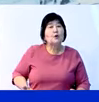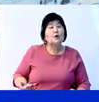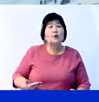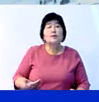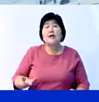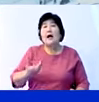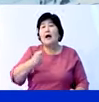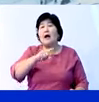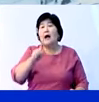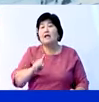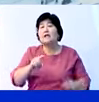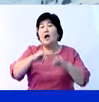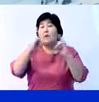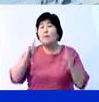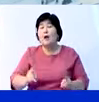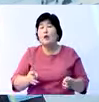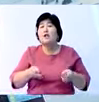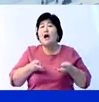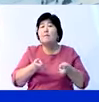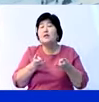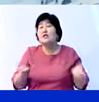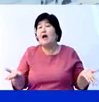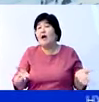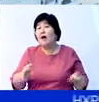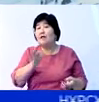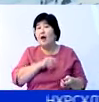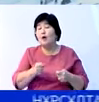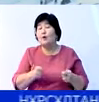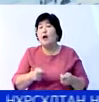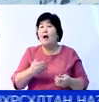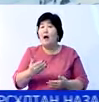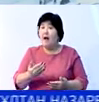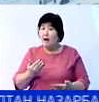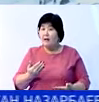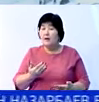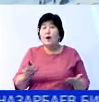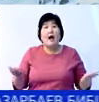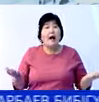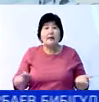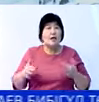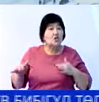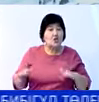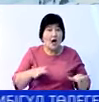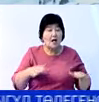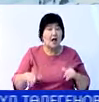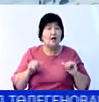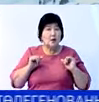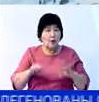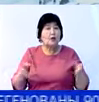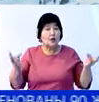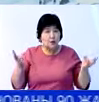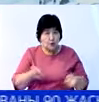газ баллондарды, пештерді қалай қолдануын, соны алдын ала не қандай шара қолданатын